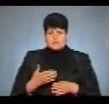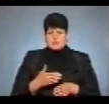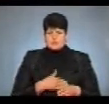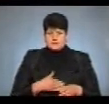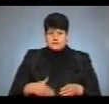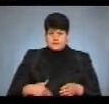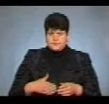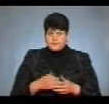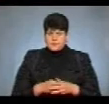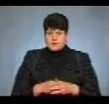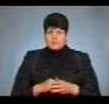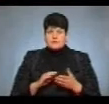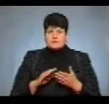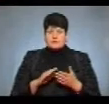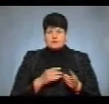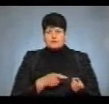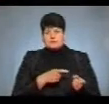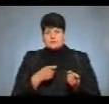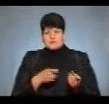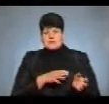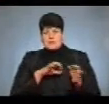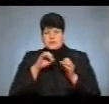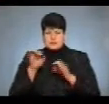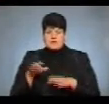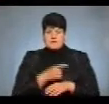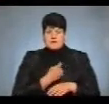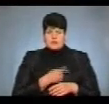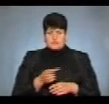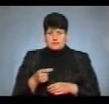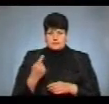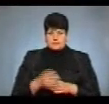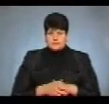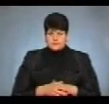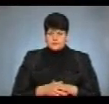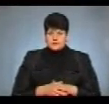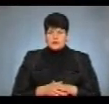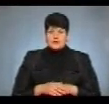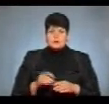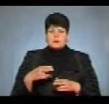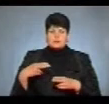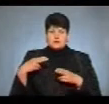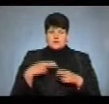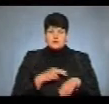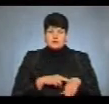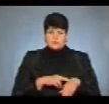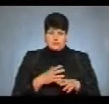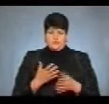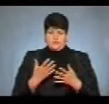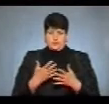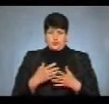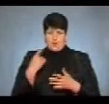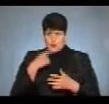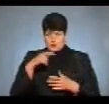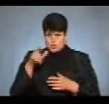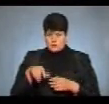черевної порожнини. Останнього був доставлений до лікувального закладу Тернопільської області. Виїздом працівників поліції на місце події було встановлено особу,